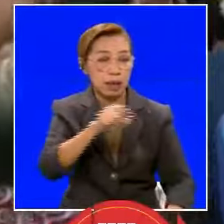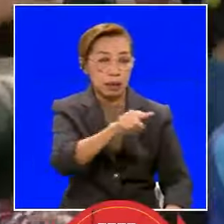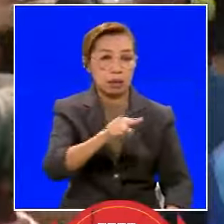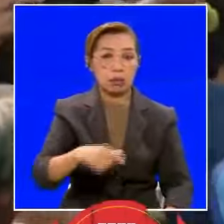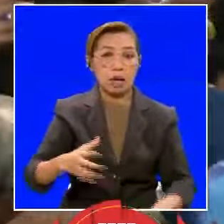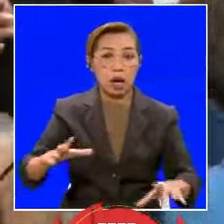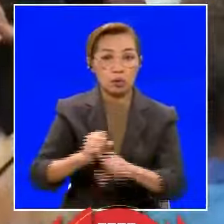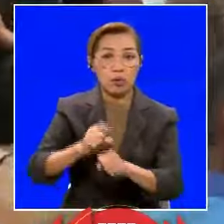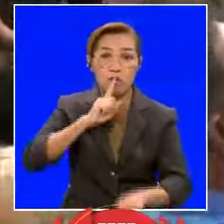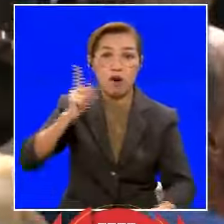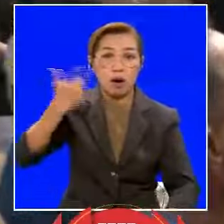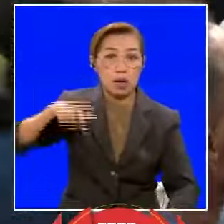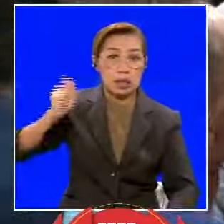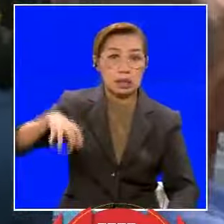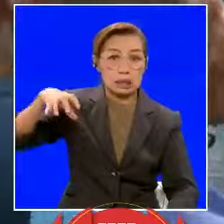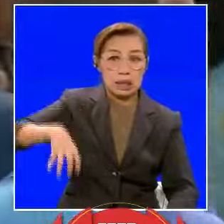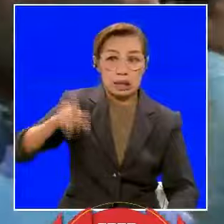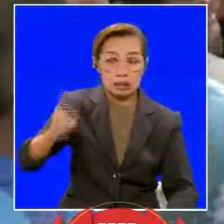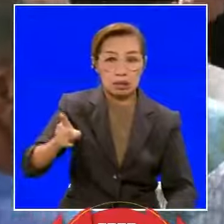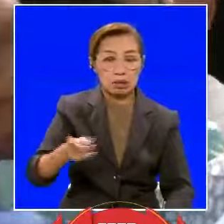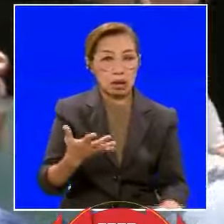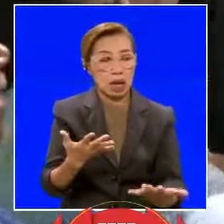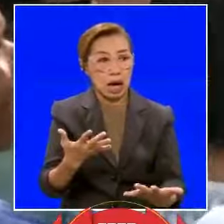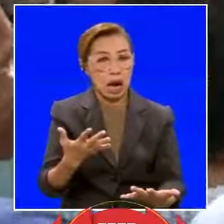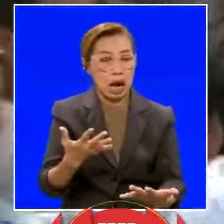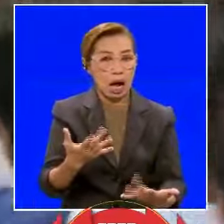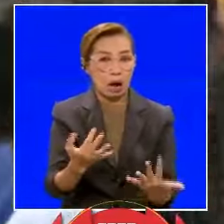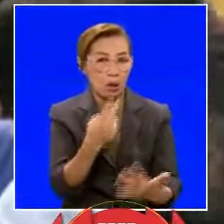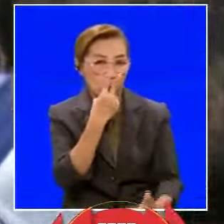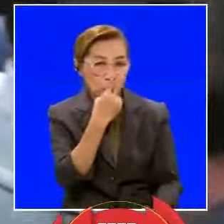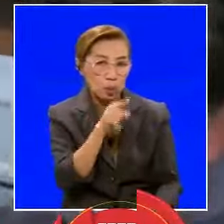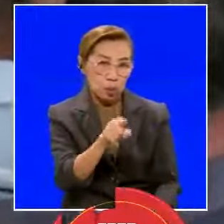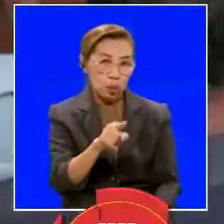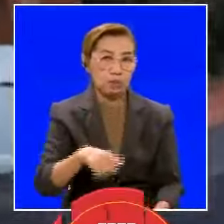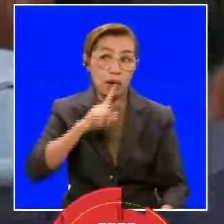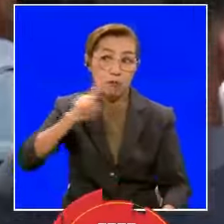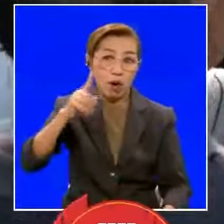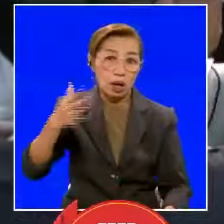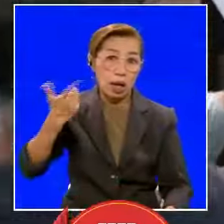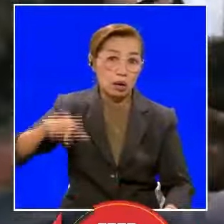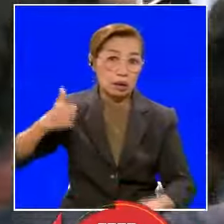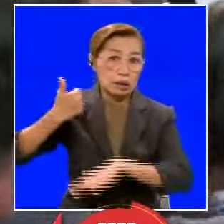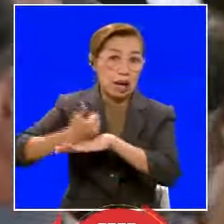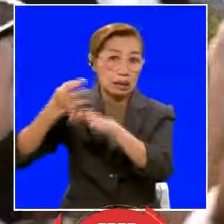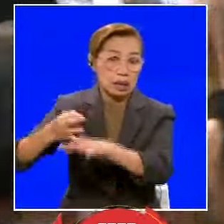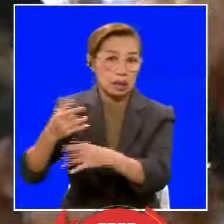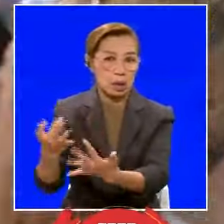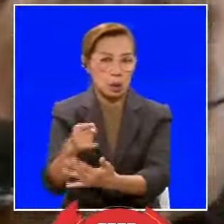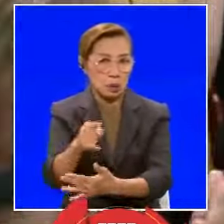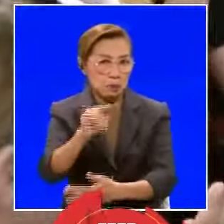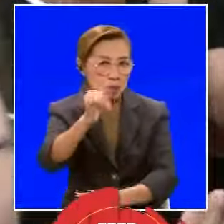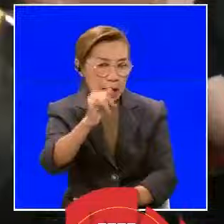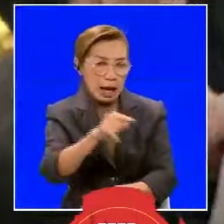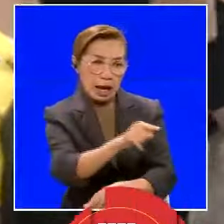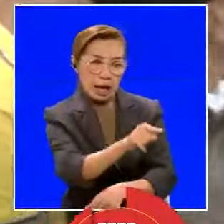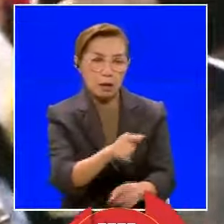ก็เลยมีการคาดหมายกันว่าหรือไปดูกันที่การนิรโทษกรรมดีแต่ก่อนจะไปถึงว่าการนิรโทษกรรมจะม